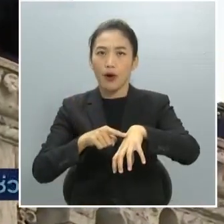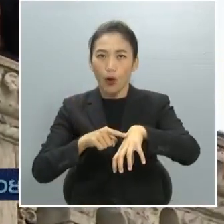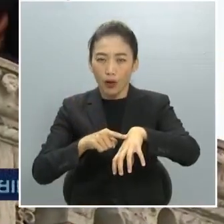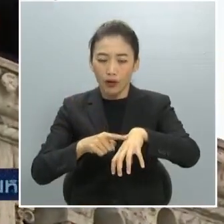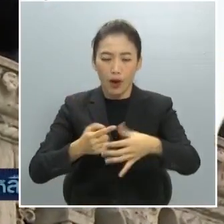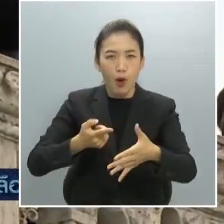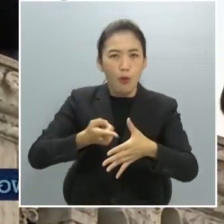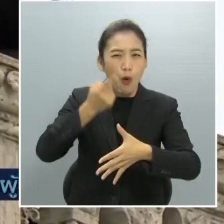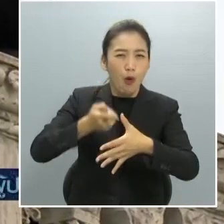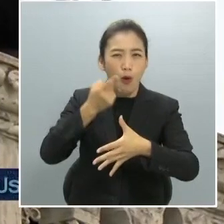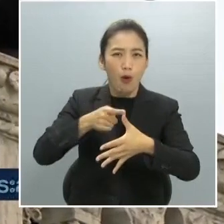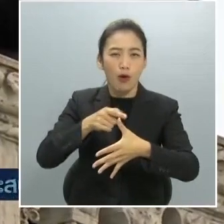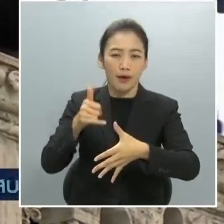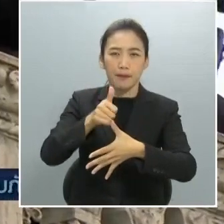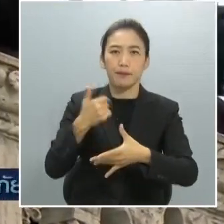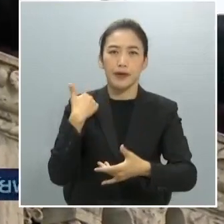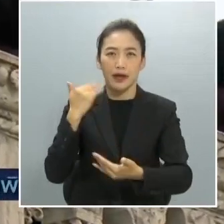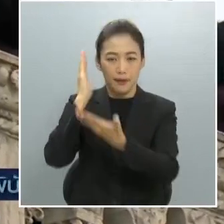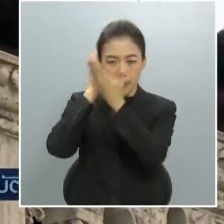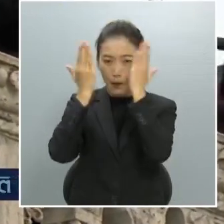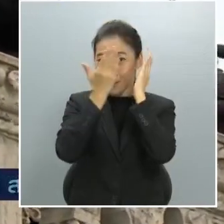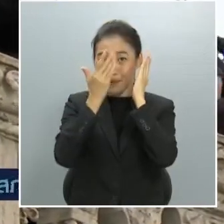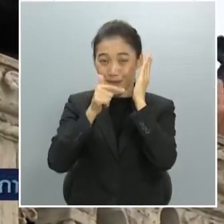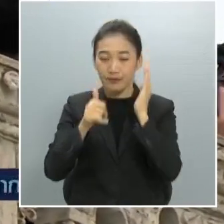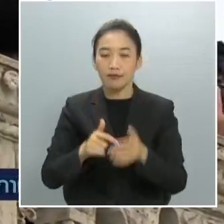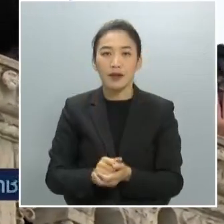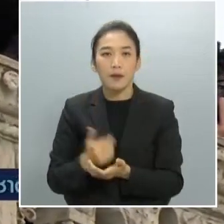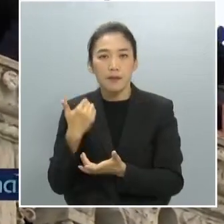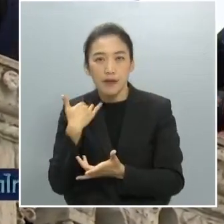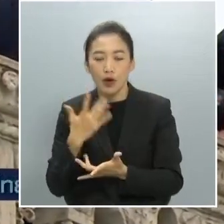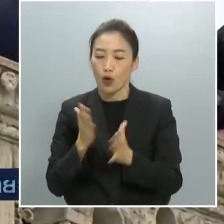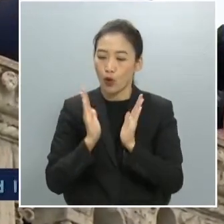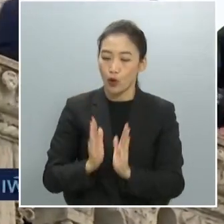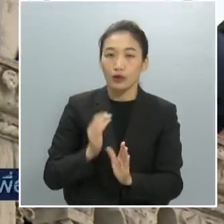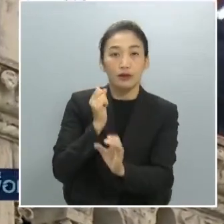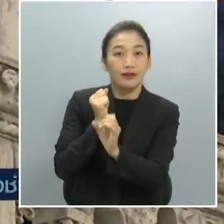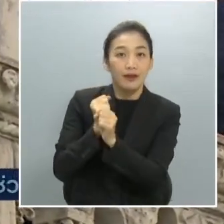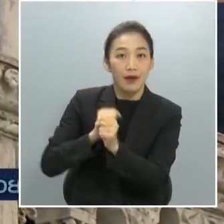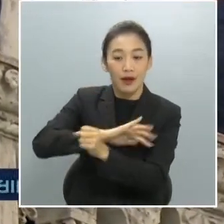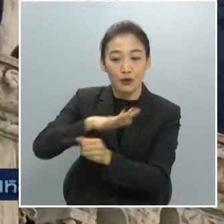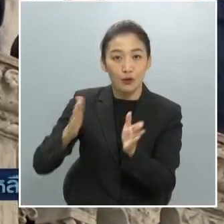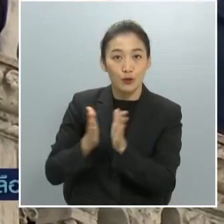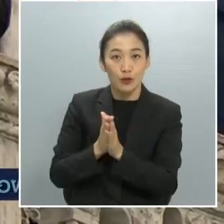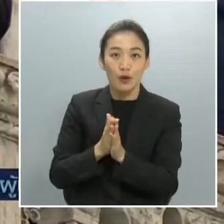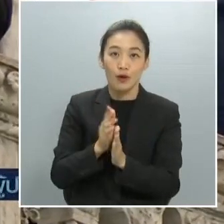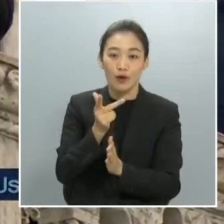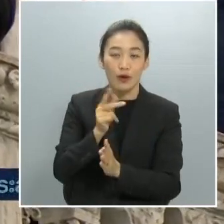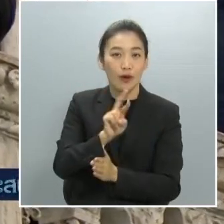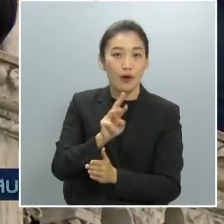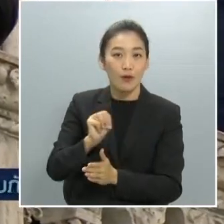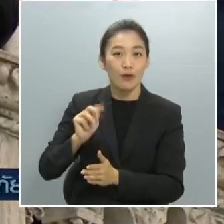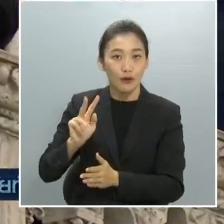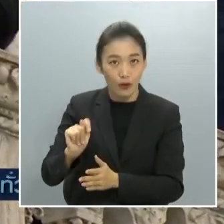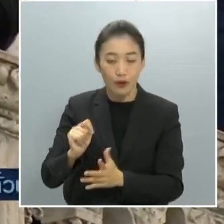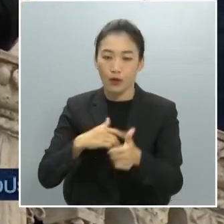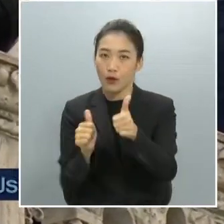หมประจำตึกไทยคู่ฟ้าพร้อมกับบรรดารัฐมนตรีอย่างเช่นคุณภูมิธรรมเวชยชัยรองนายกรัฐมนตรีและรั